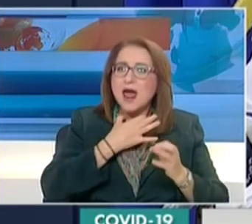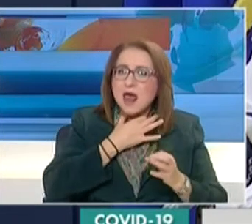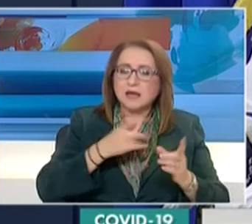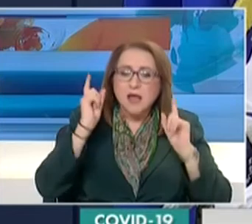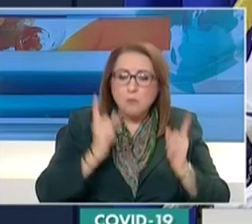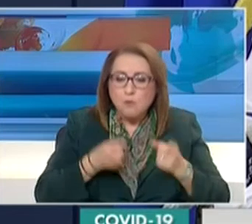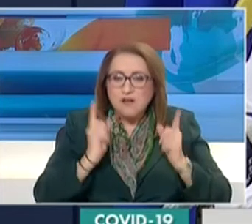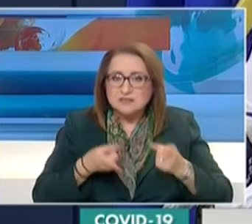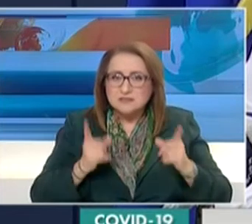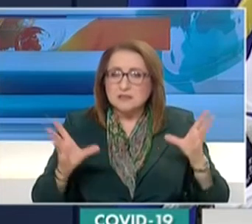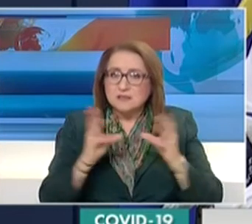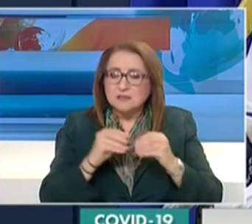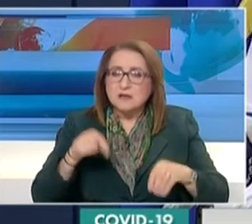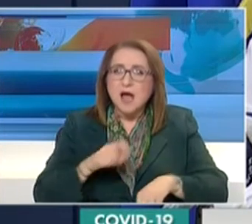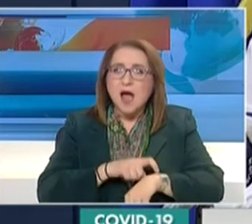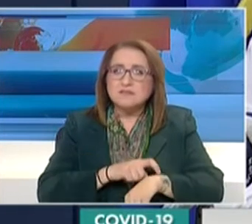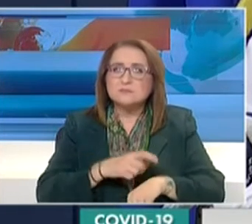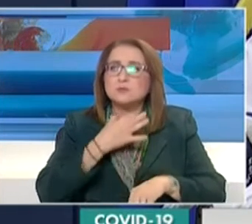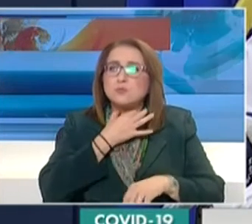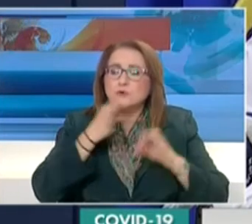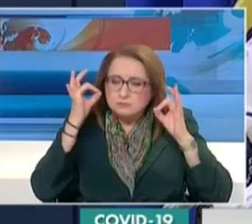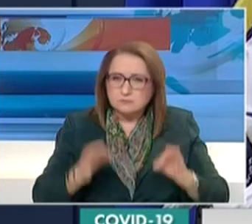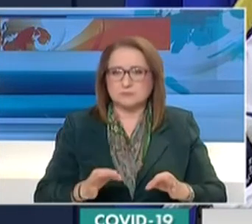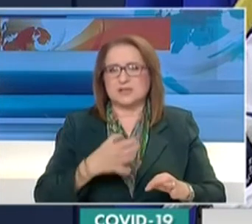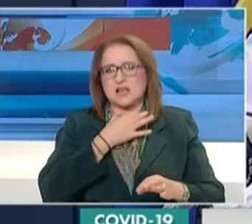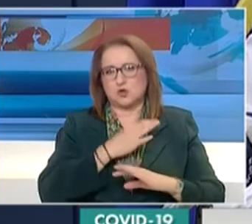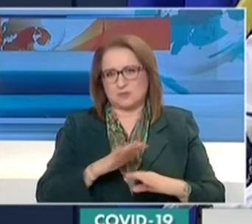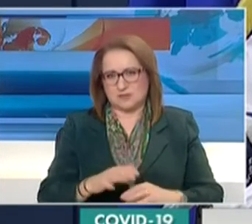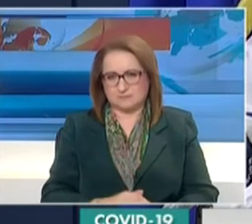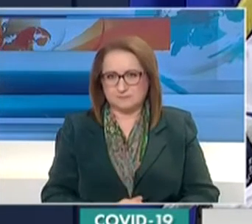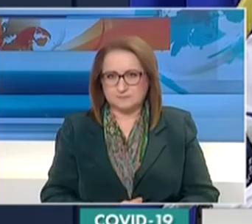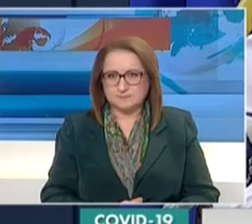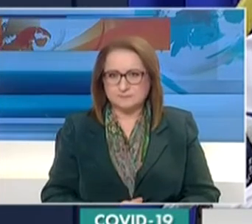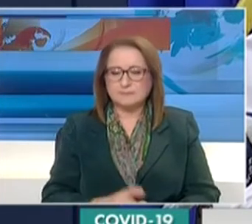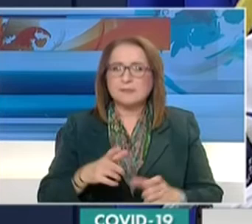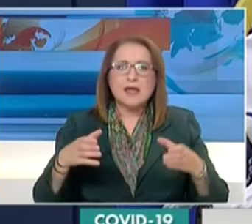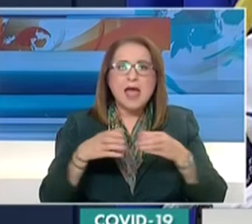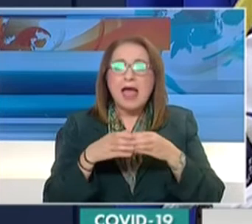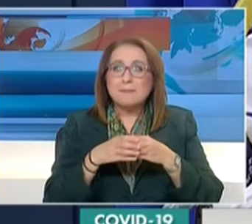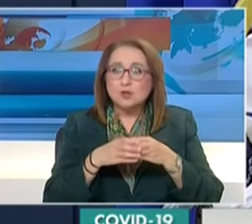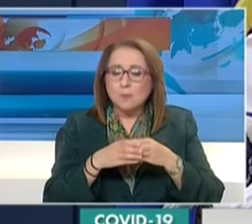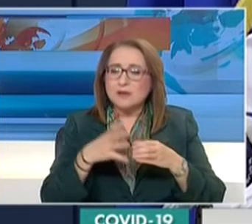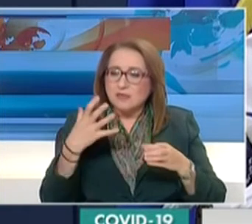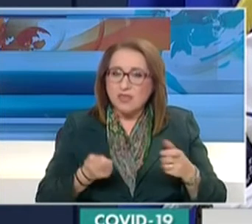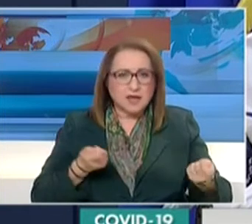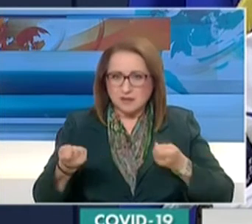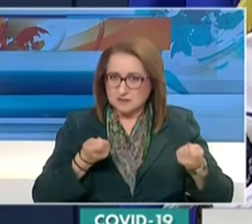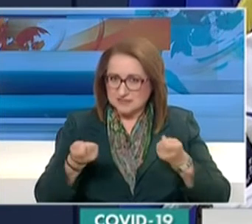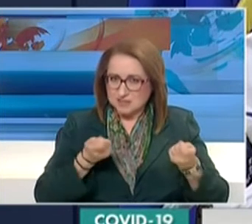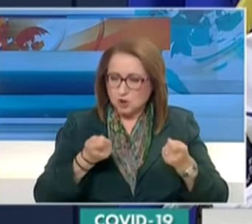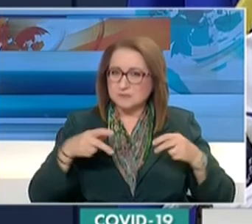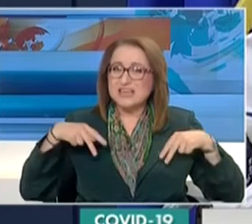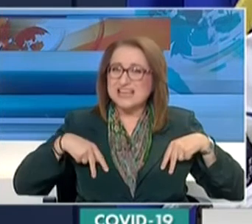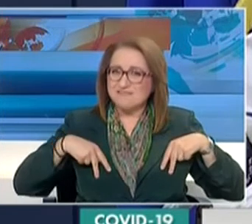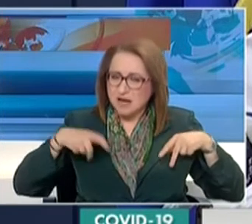εκείνες τις αποφάσεις τη στιγμή που καλούμεθα να το κάνουμε. Η Επιτροπή θα έχει το συντονισμό της